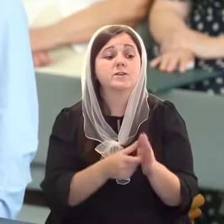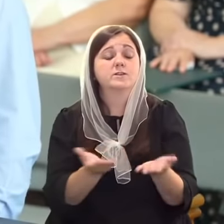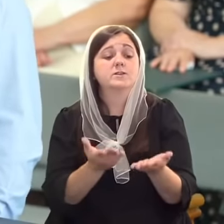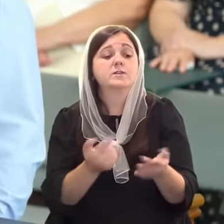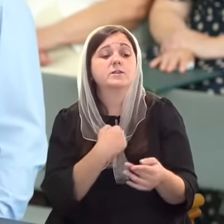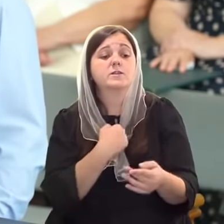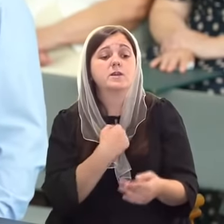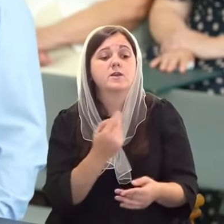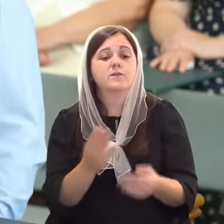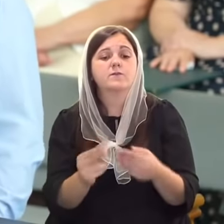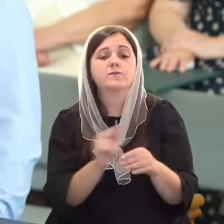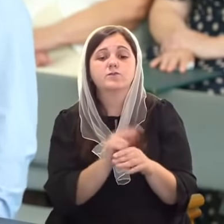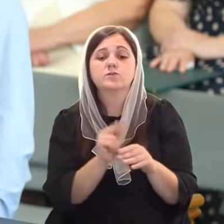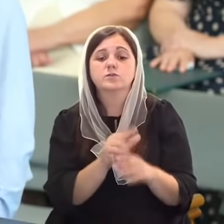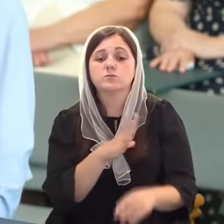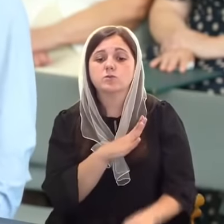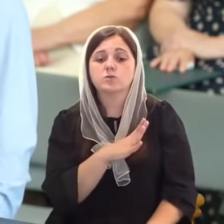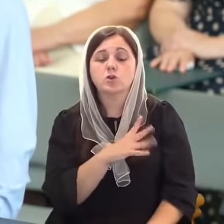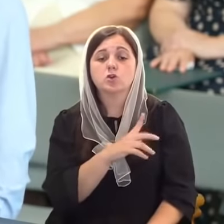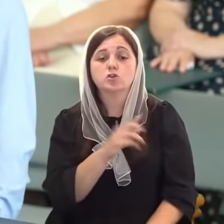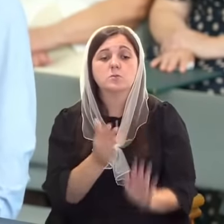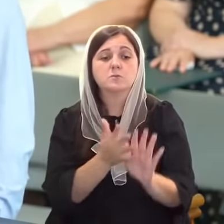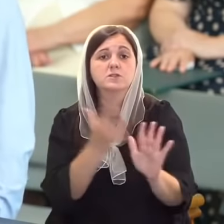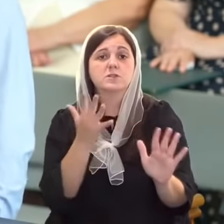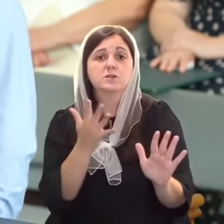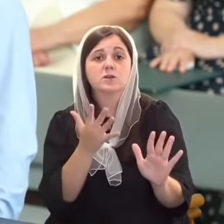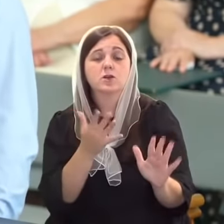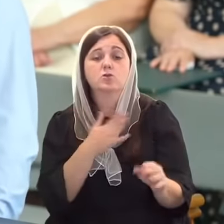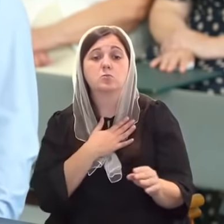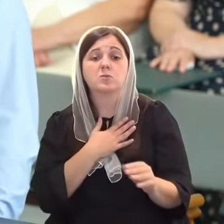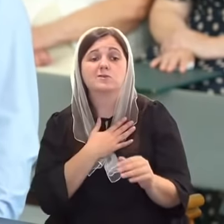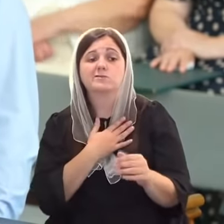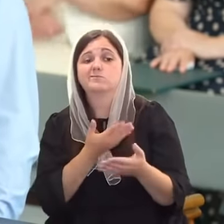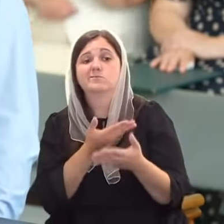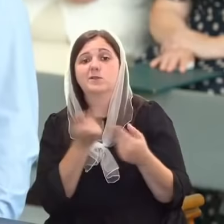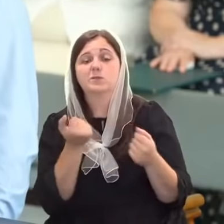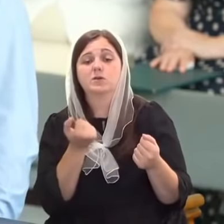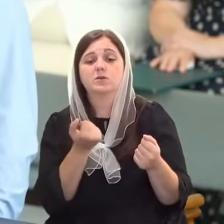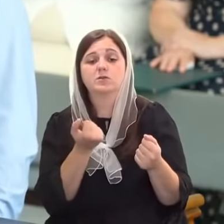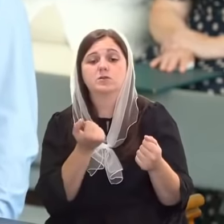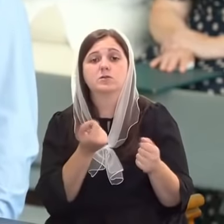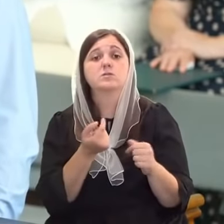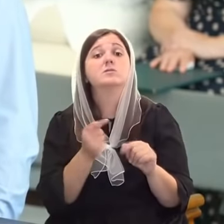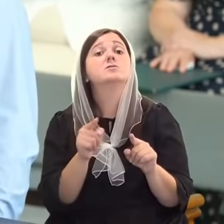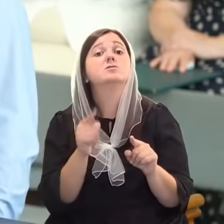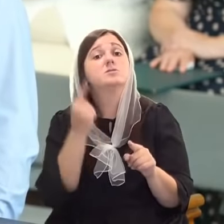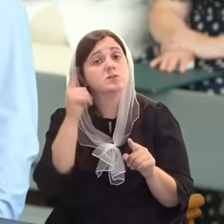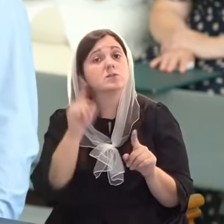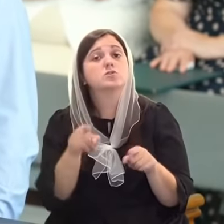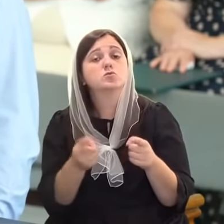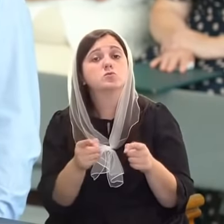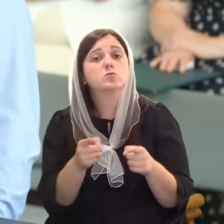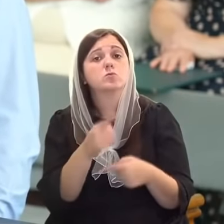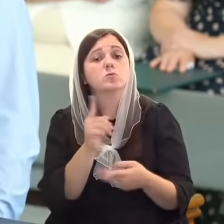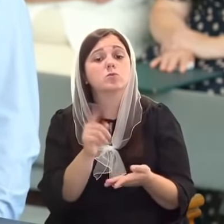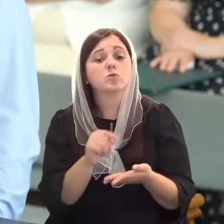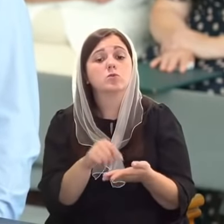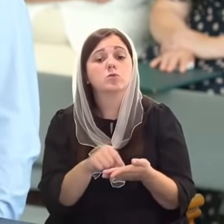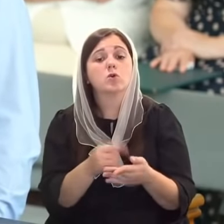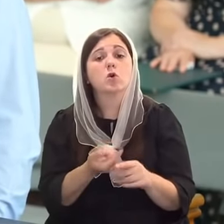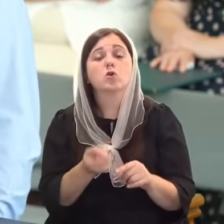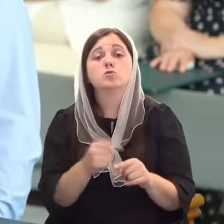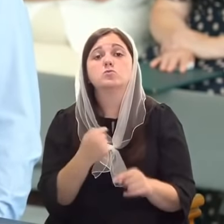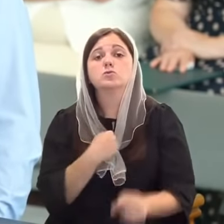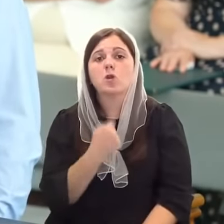где было 20 человек, чтобы очередь не дошла до меня. Знаете почему? Потому что я очень